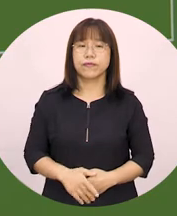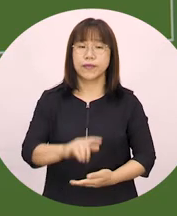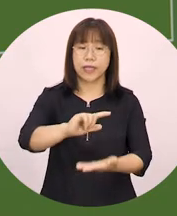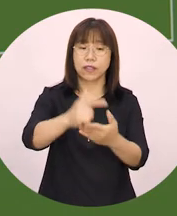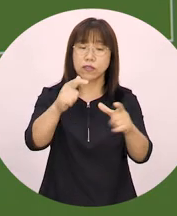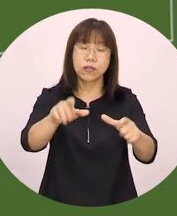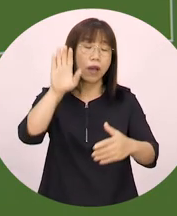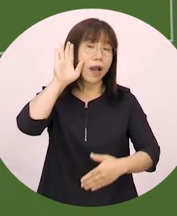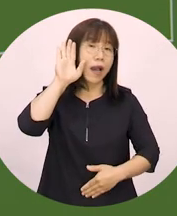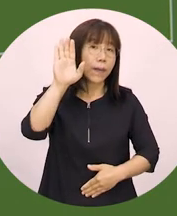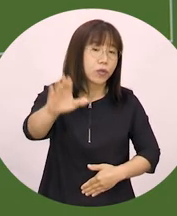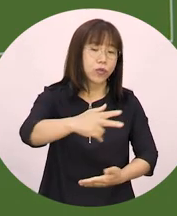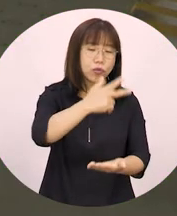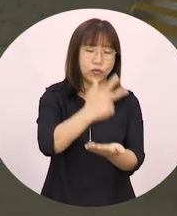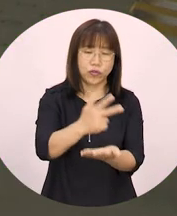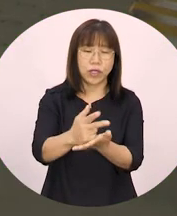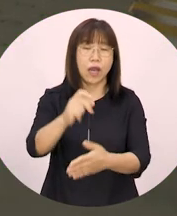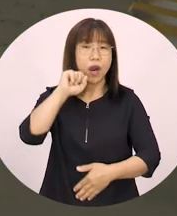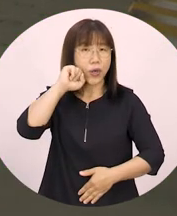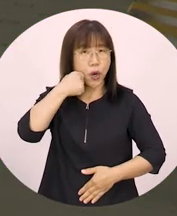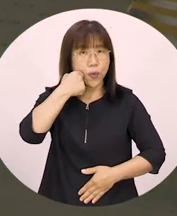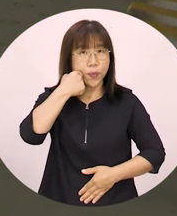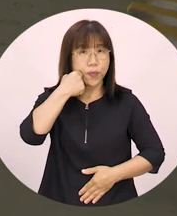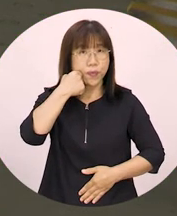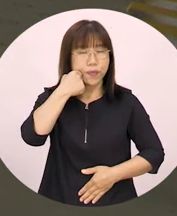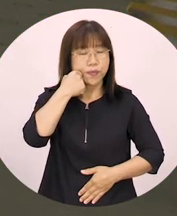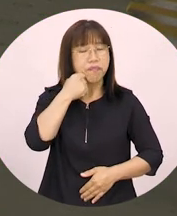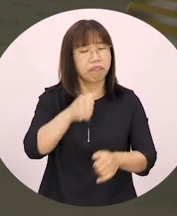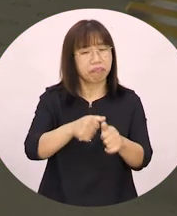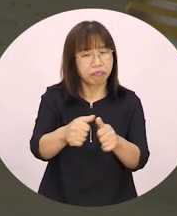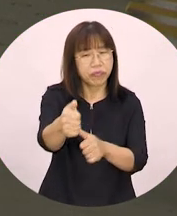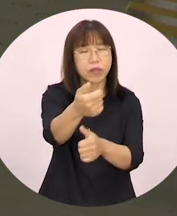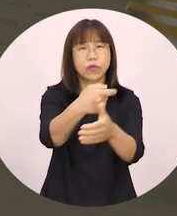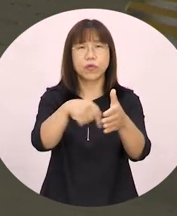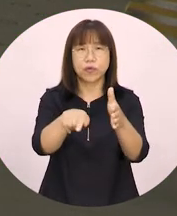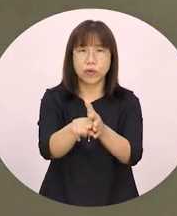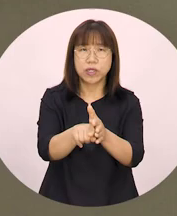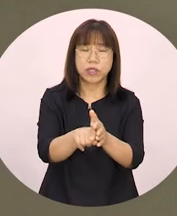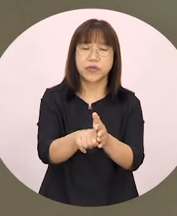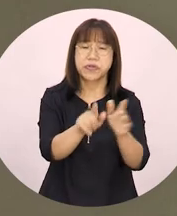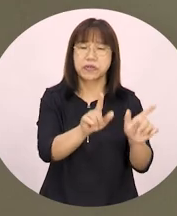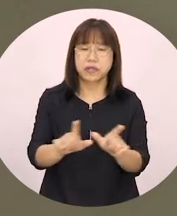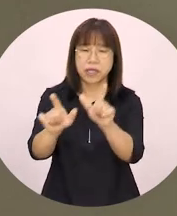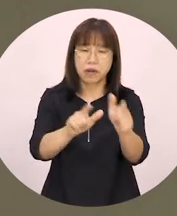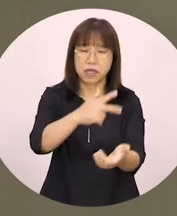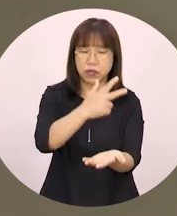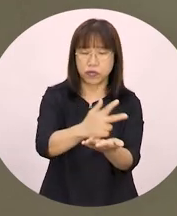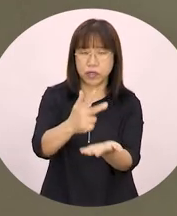부과됩니다. 한편 강서구는 앞으로도 주차난으로 어려움을 겪고 있는 주택가를